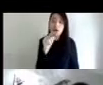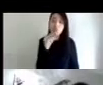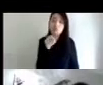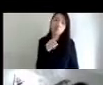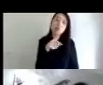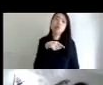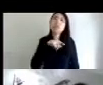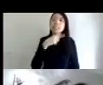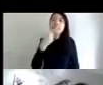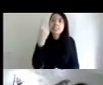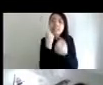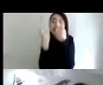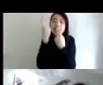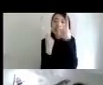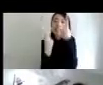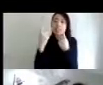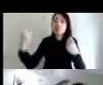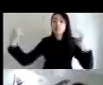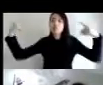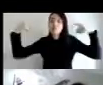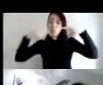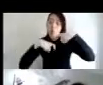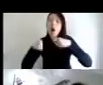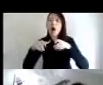昆蟲咧，幫佢傳播花粉嘅。